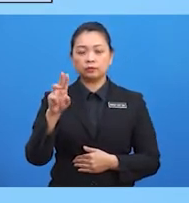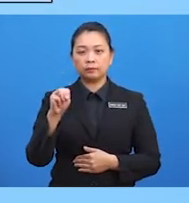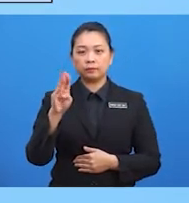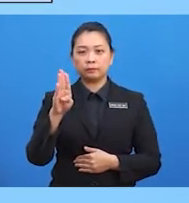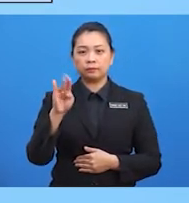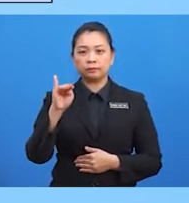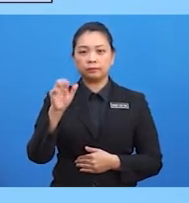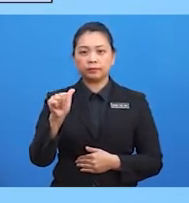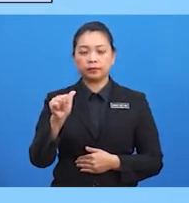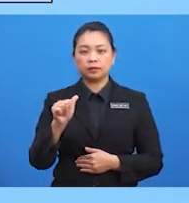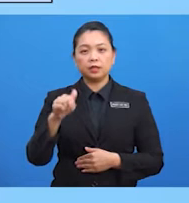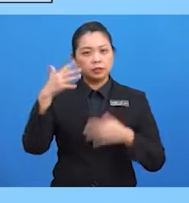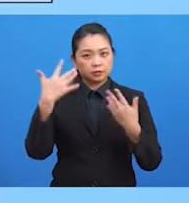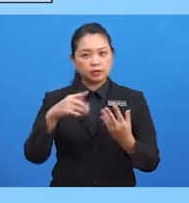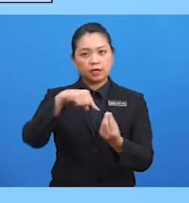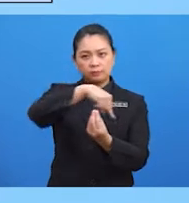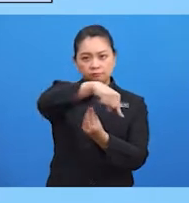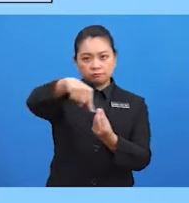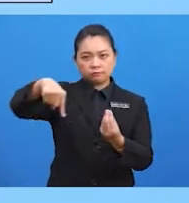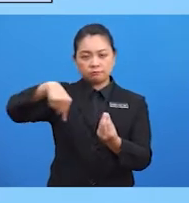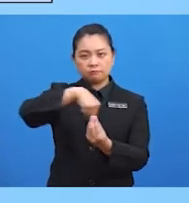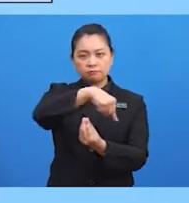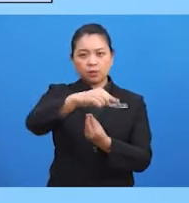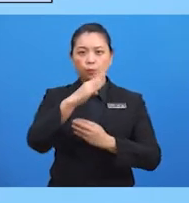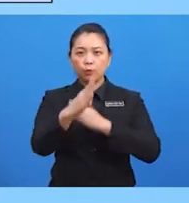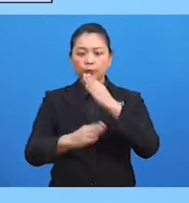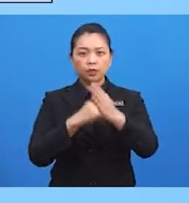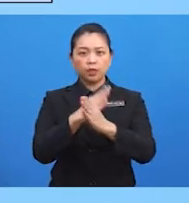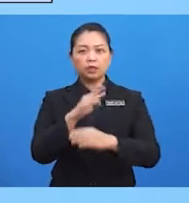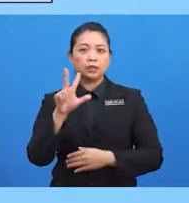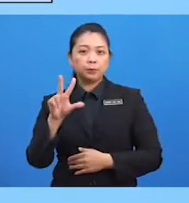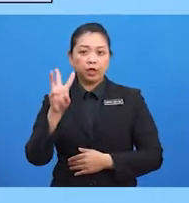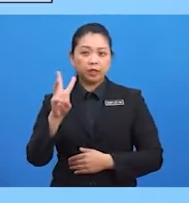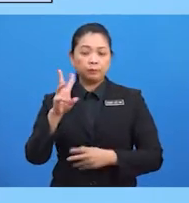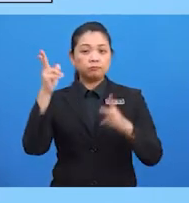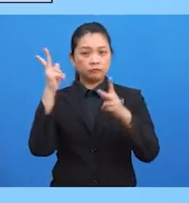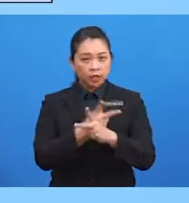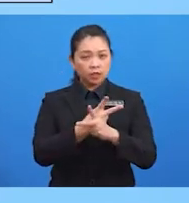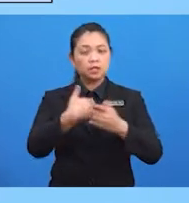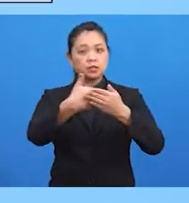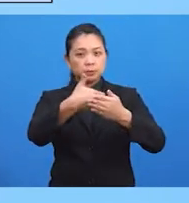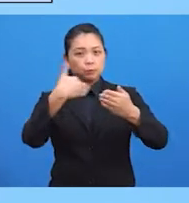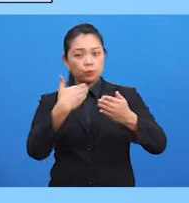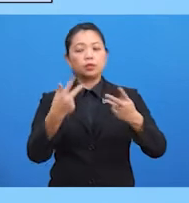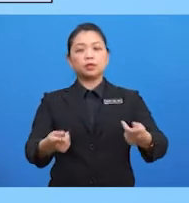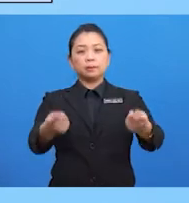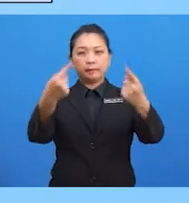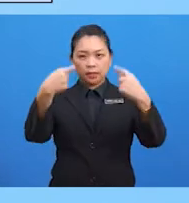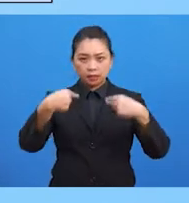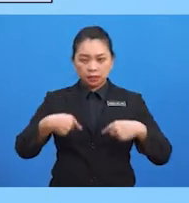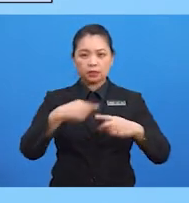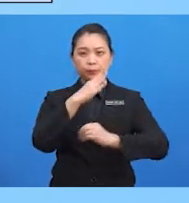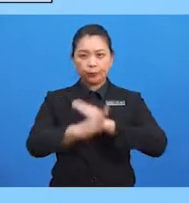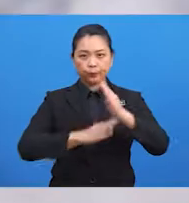telah mengorbit bumi sebanyak 36 kali sebelum kembali ke bumi